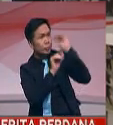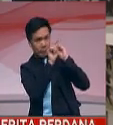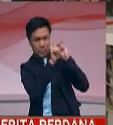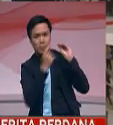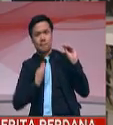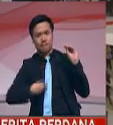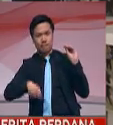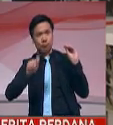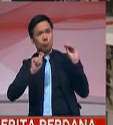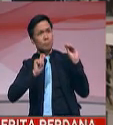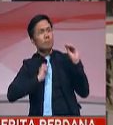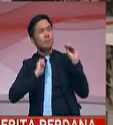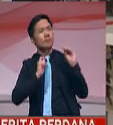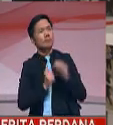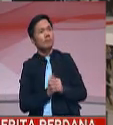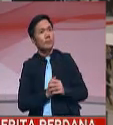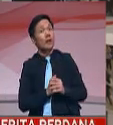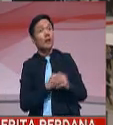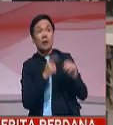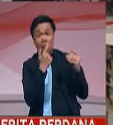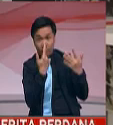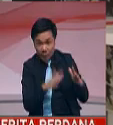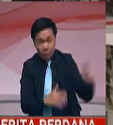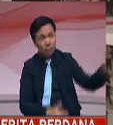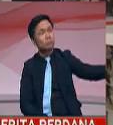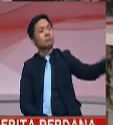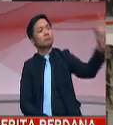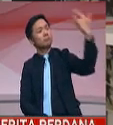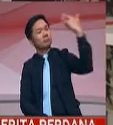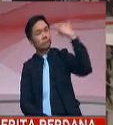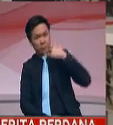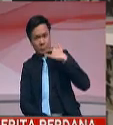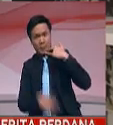sana. Dan lepas tu saya boleh datang balik ke Malaysia dan